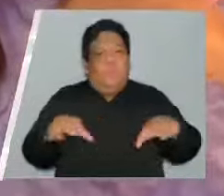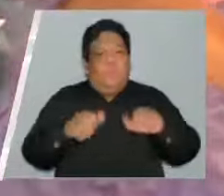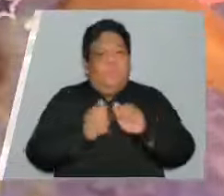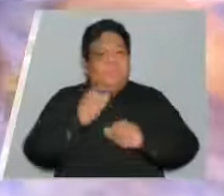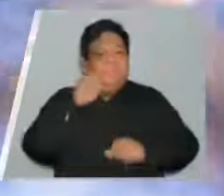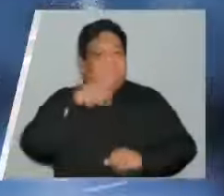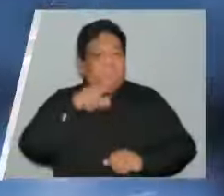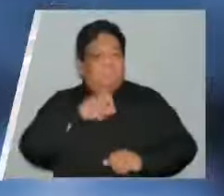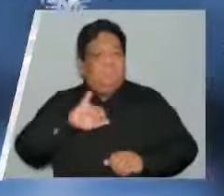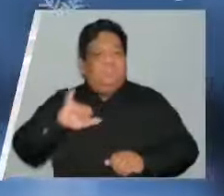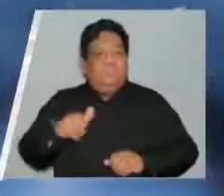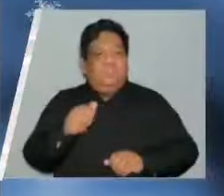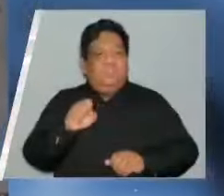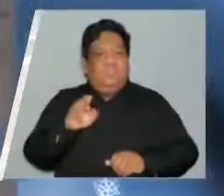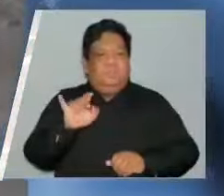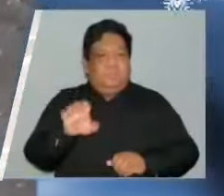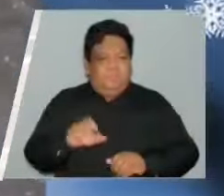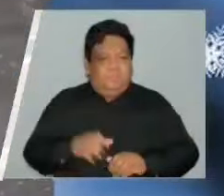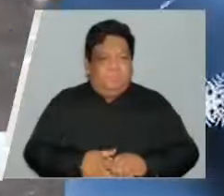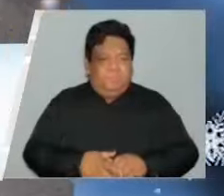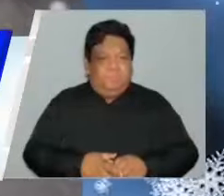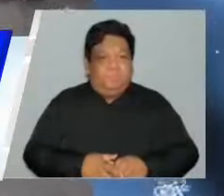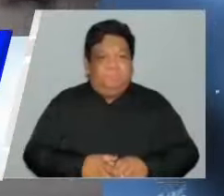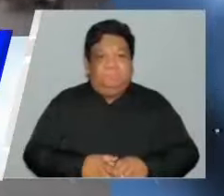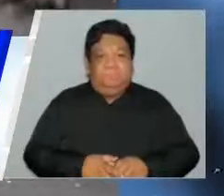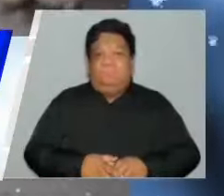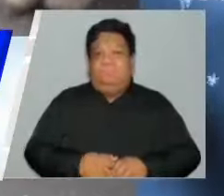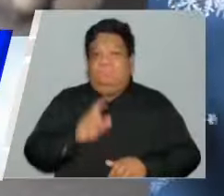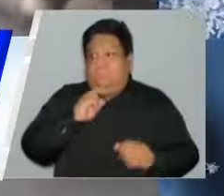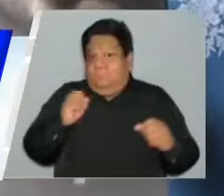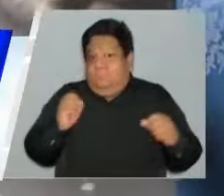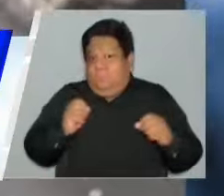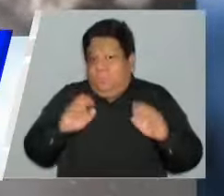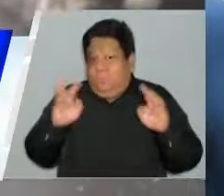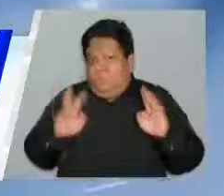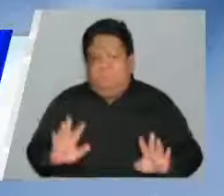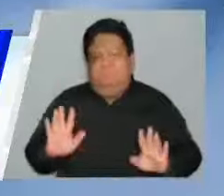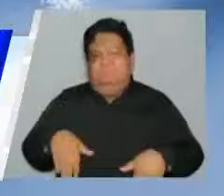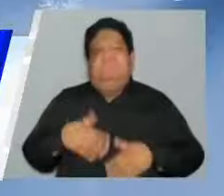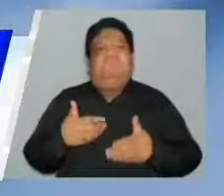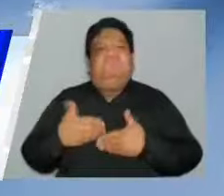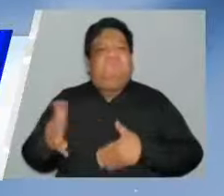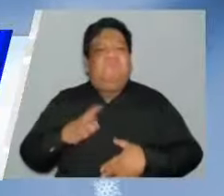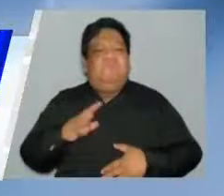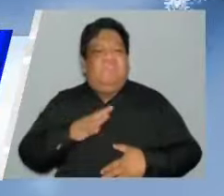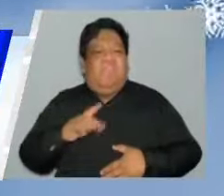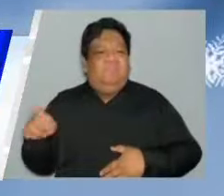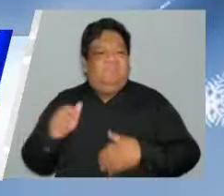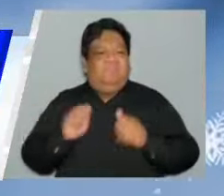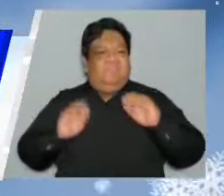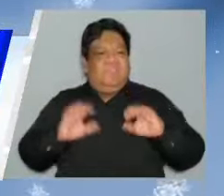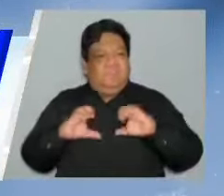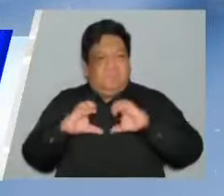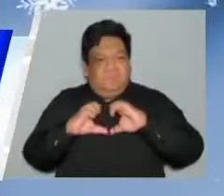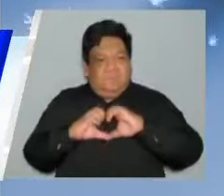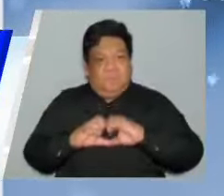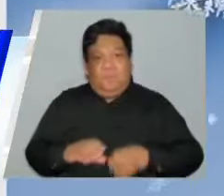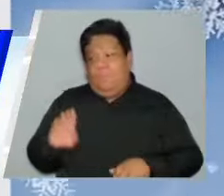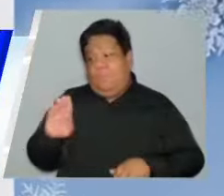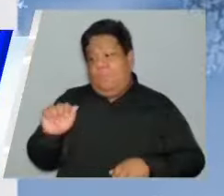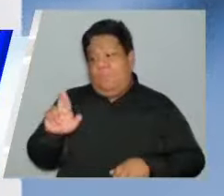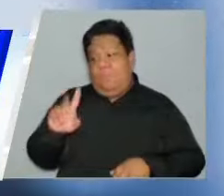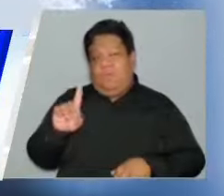Smith. Chilly weather, no problem yan sa ating Sparkle Stars. Ang Team Barda, ultimate kilig ang hatid sa